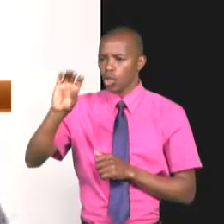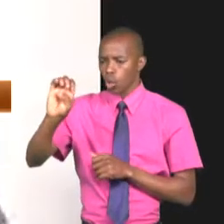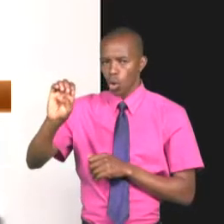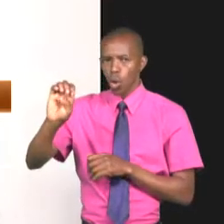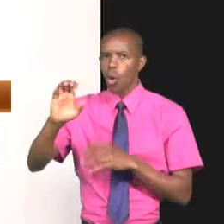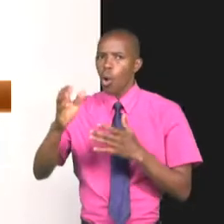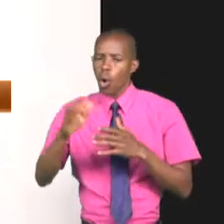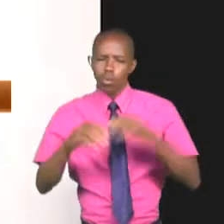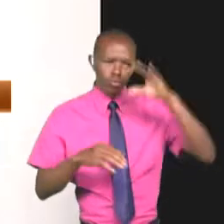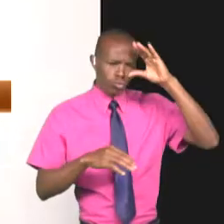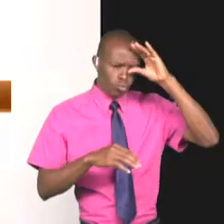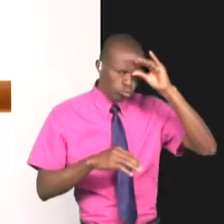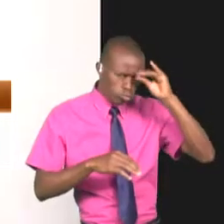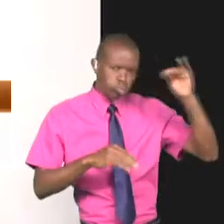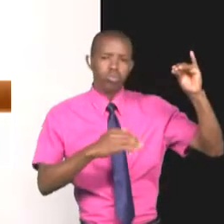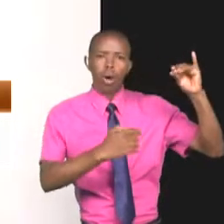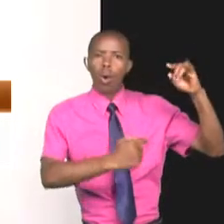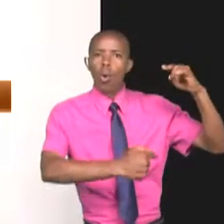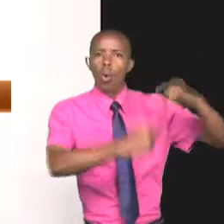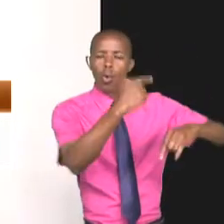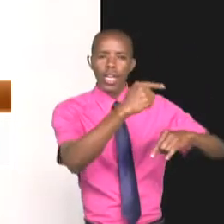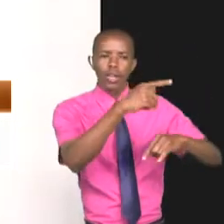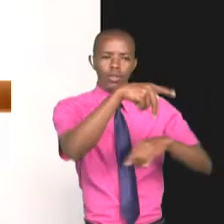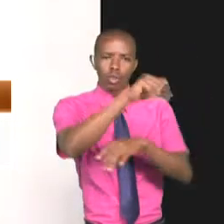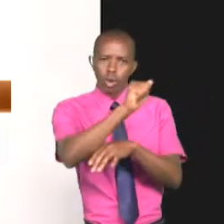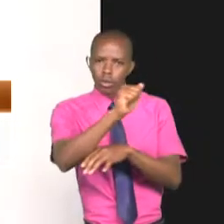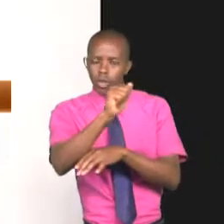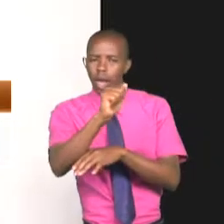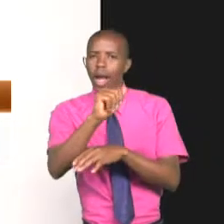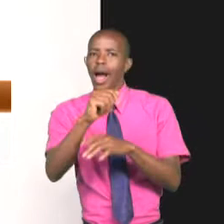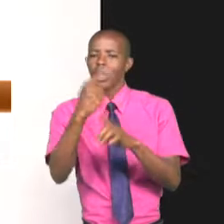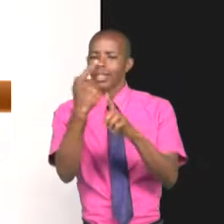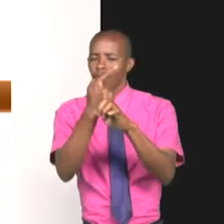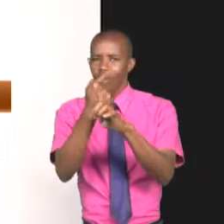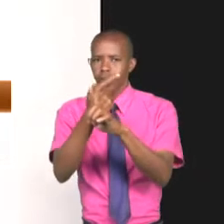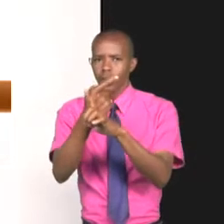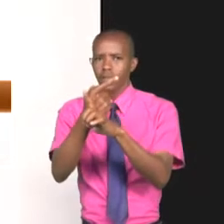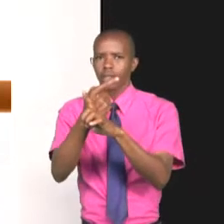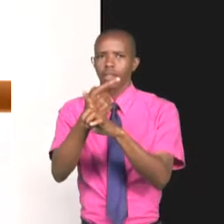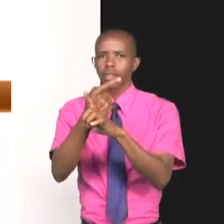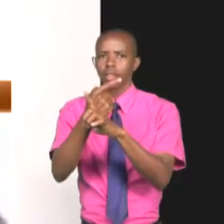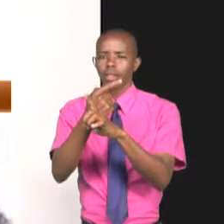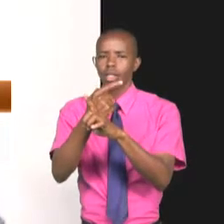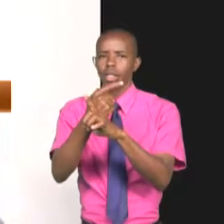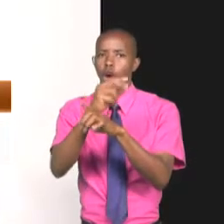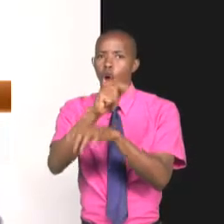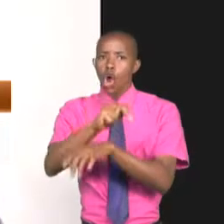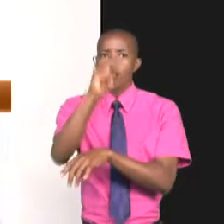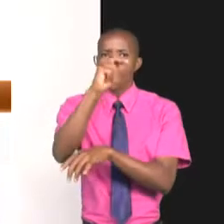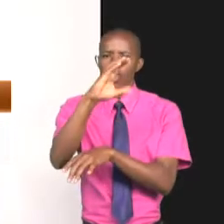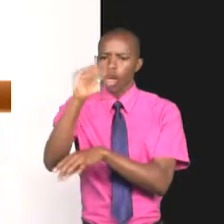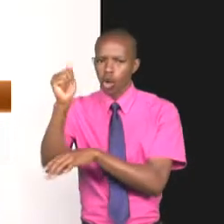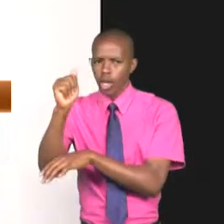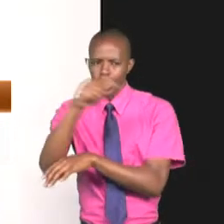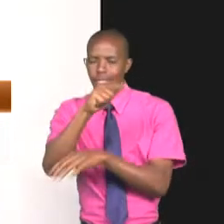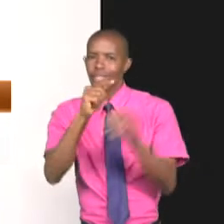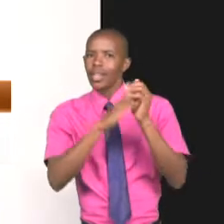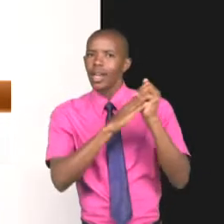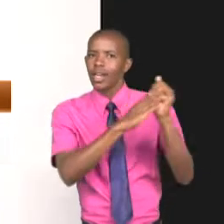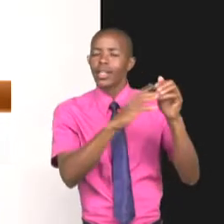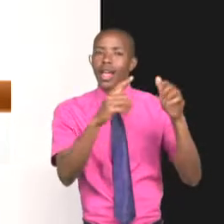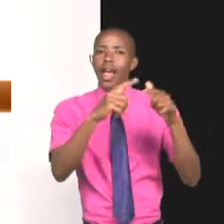jimbo la Pennsylvania na ashinde katika jimbo la North Carolina ambapo anaongoza,